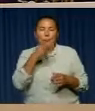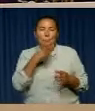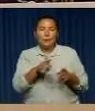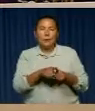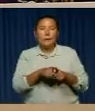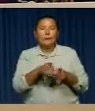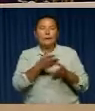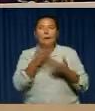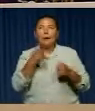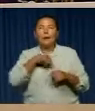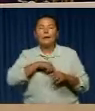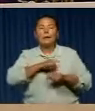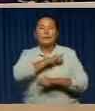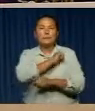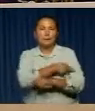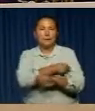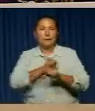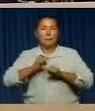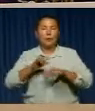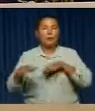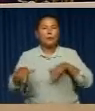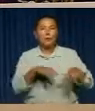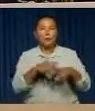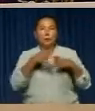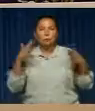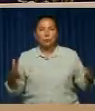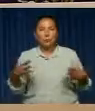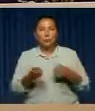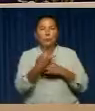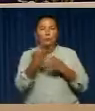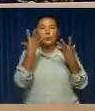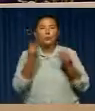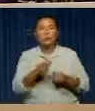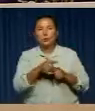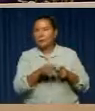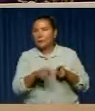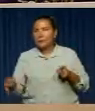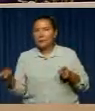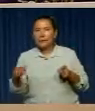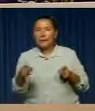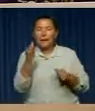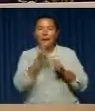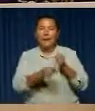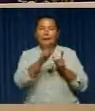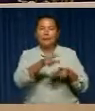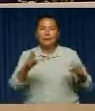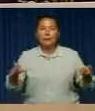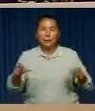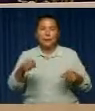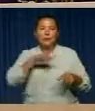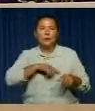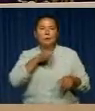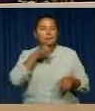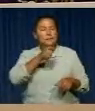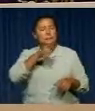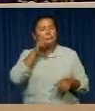жоқ, себебі организм мықты, қозғалысы көпті. 14 күннің ішінде әлсіз организмде жасы келген